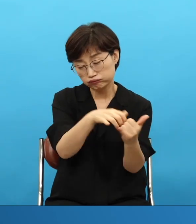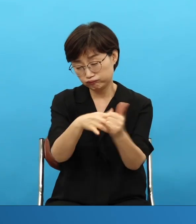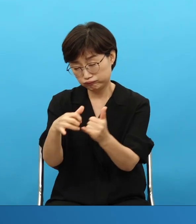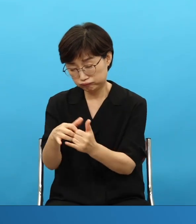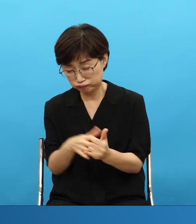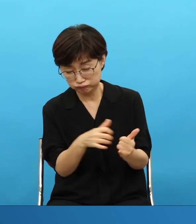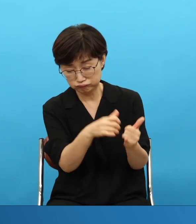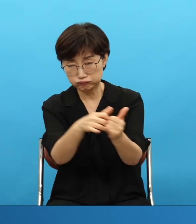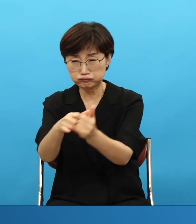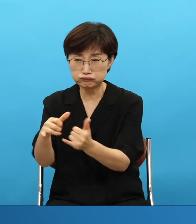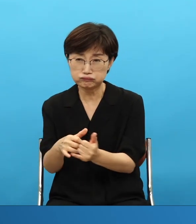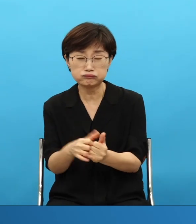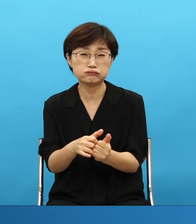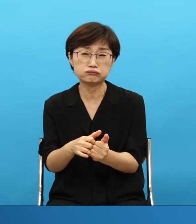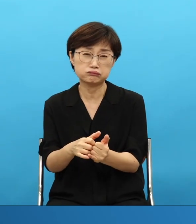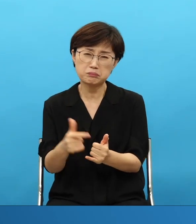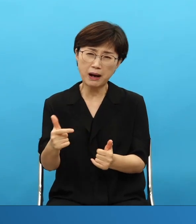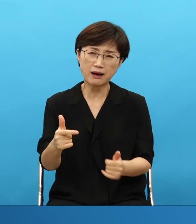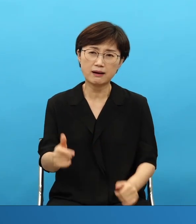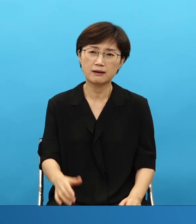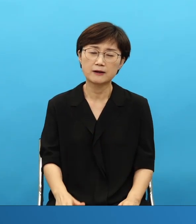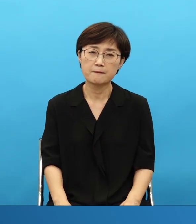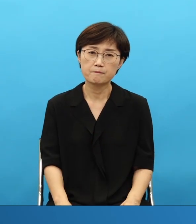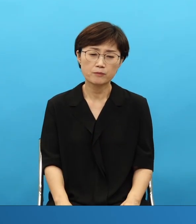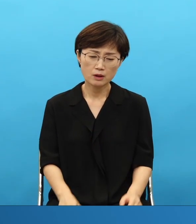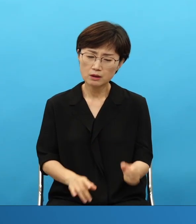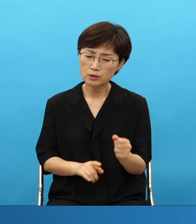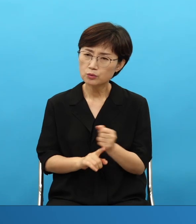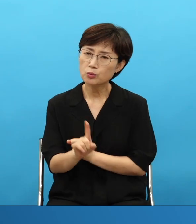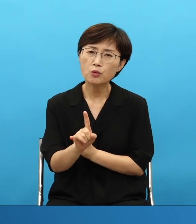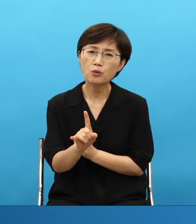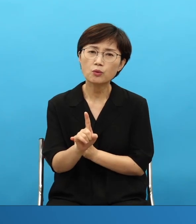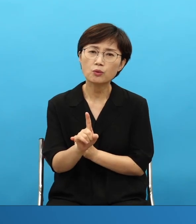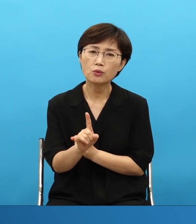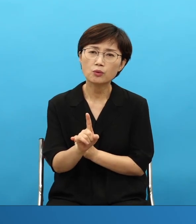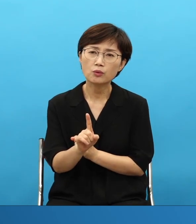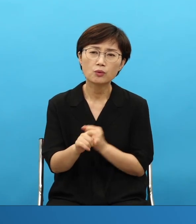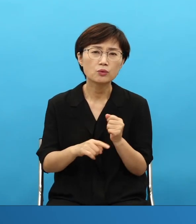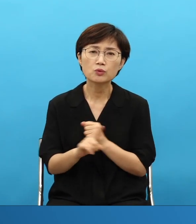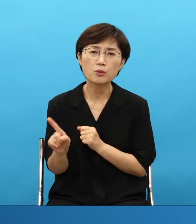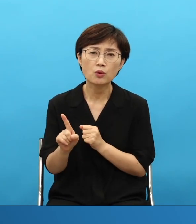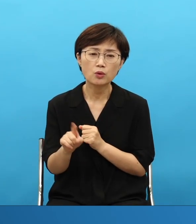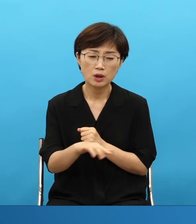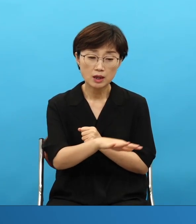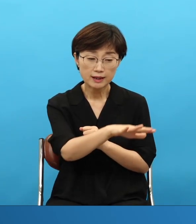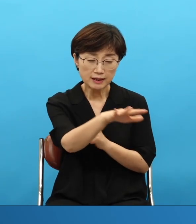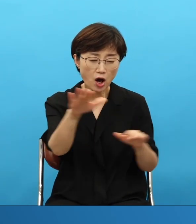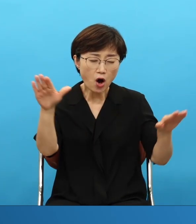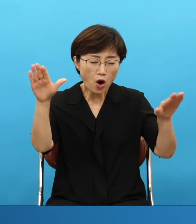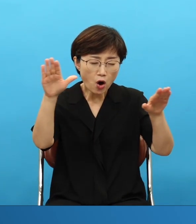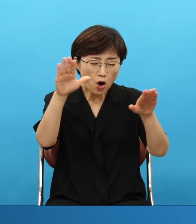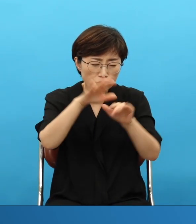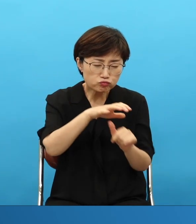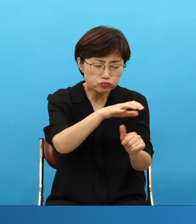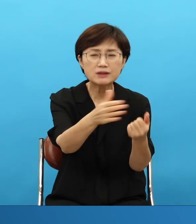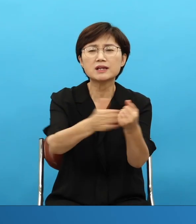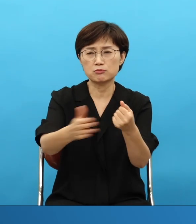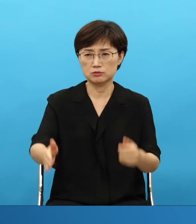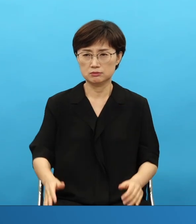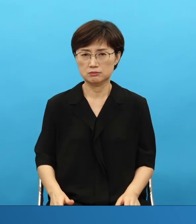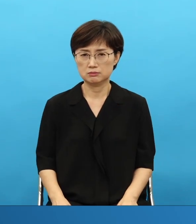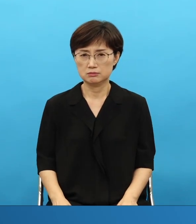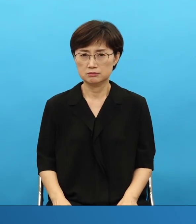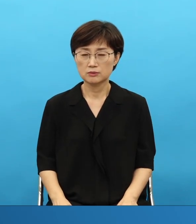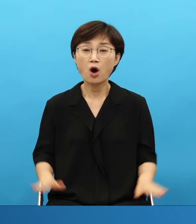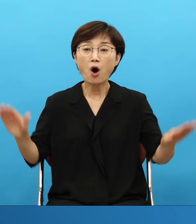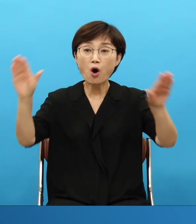it completely turned into wars all the time. 왜 그럴까요? Why is that? 어둠 속에 있으니까. Because they are in darkness. 우리